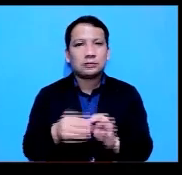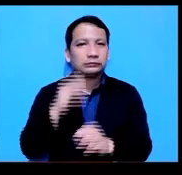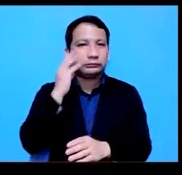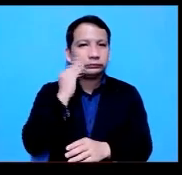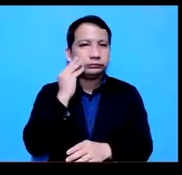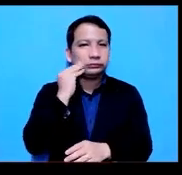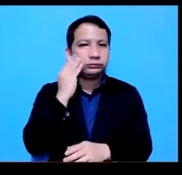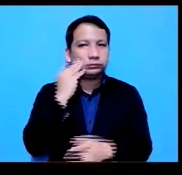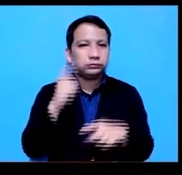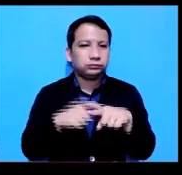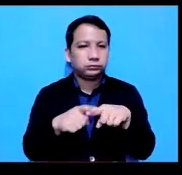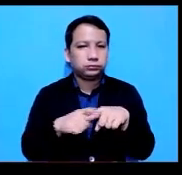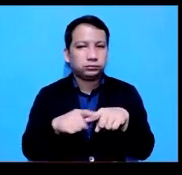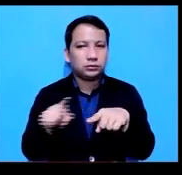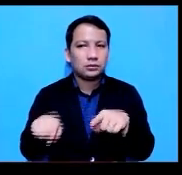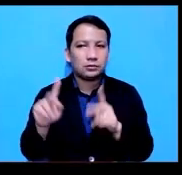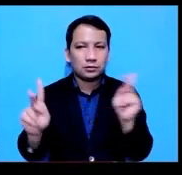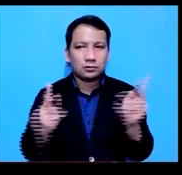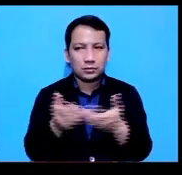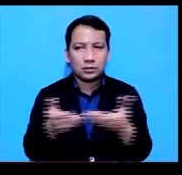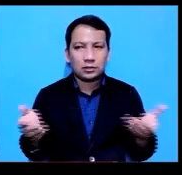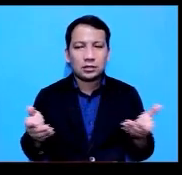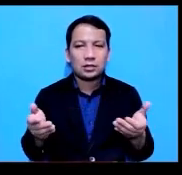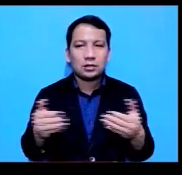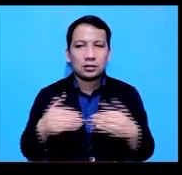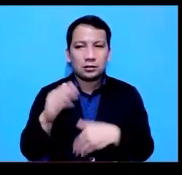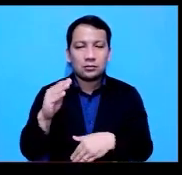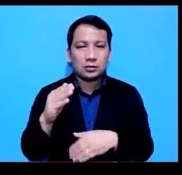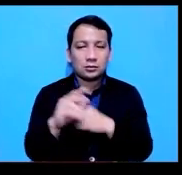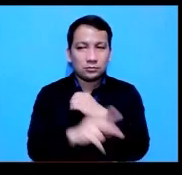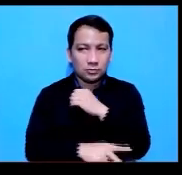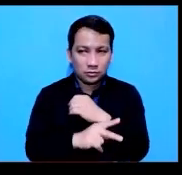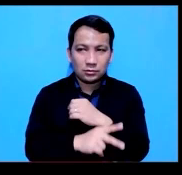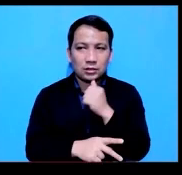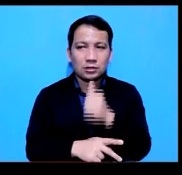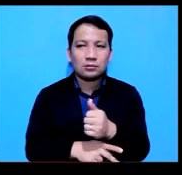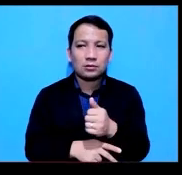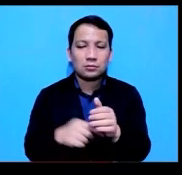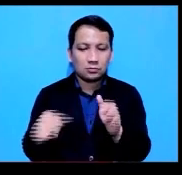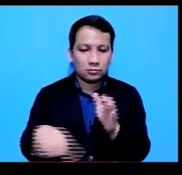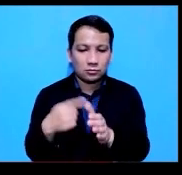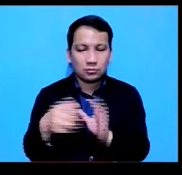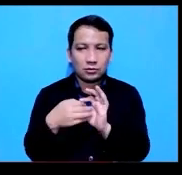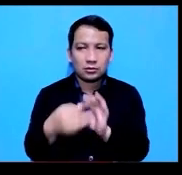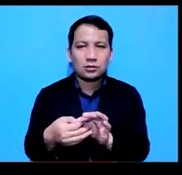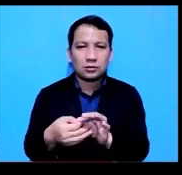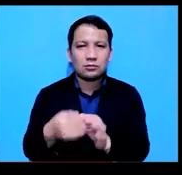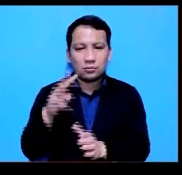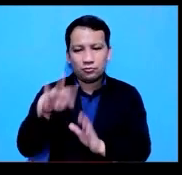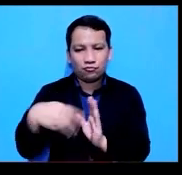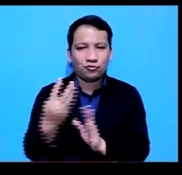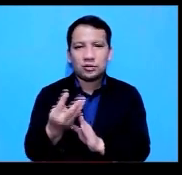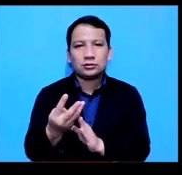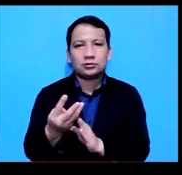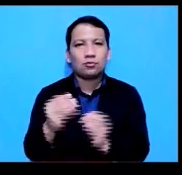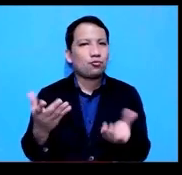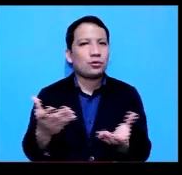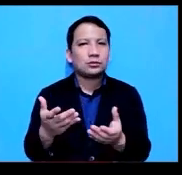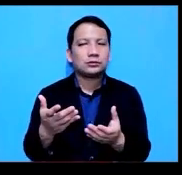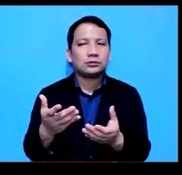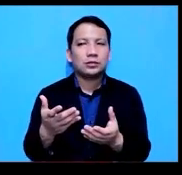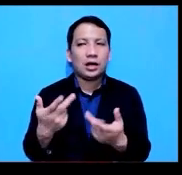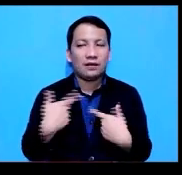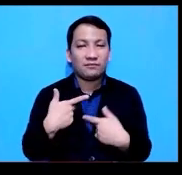sa kuryente ang mga residente ng nasabing probinsya. Kadalasan daw, 4 oras lang silang nagkakakuryente